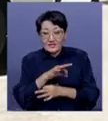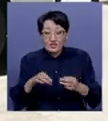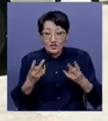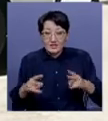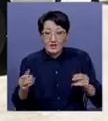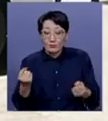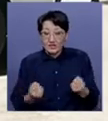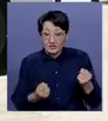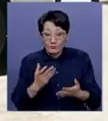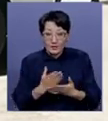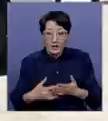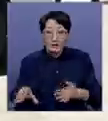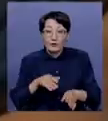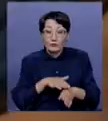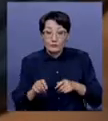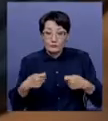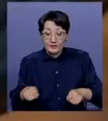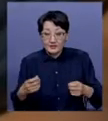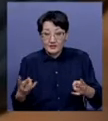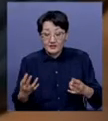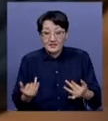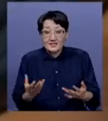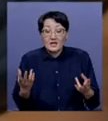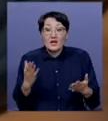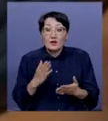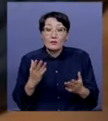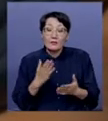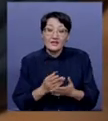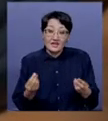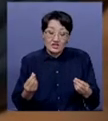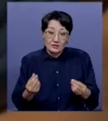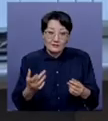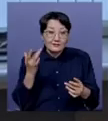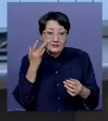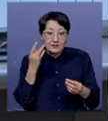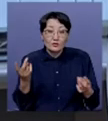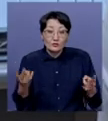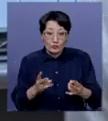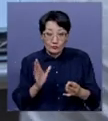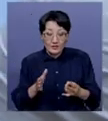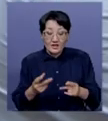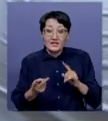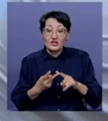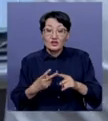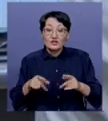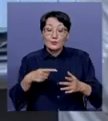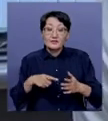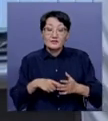емес көлігіңіз бола ма, оның бәрін сатып жүргеніңіз дұрыс. Өйткені қолдағы бар қаражат, ол әрқашанда қажет болады. Және де екінші